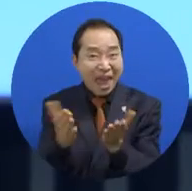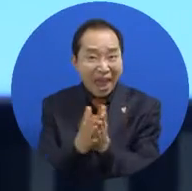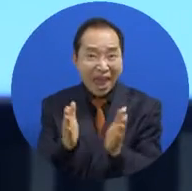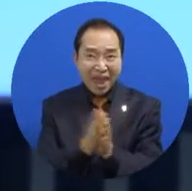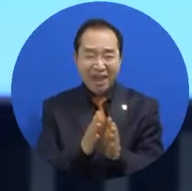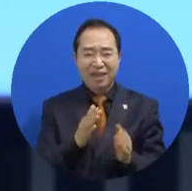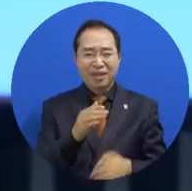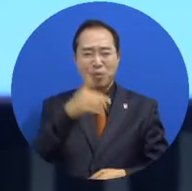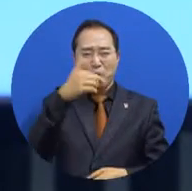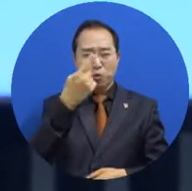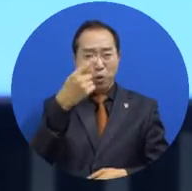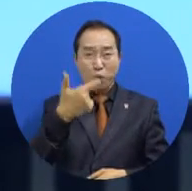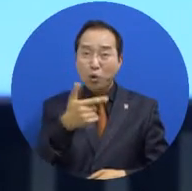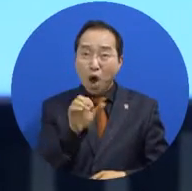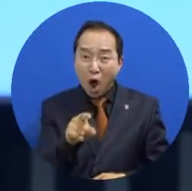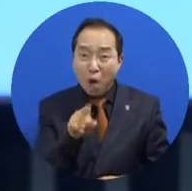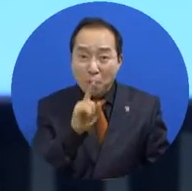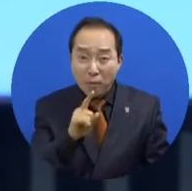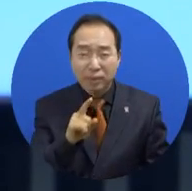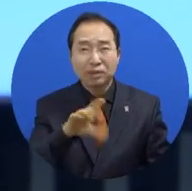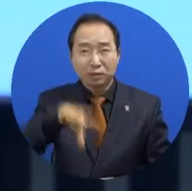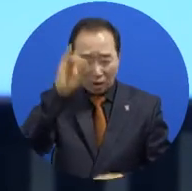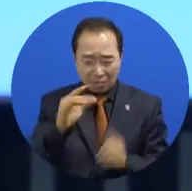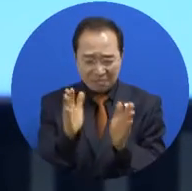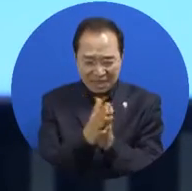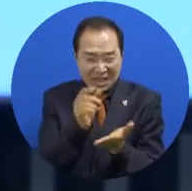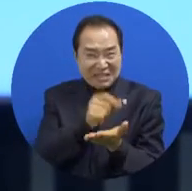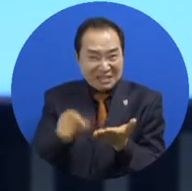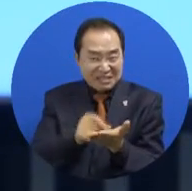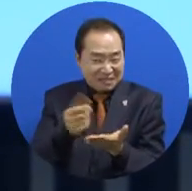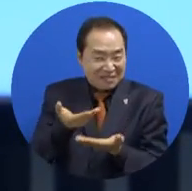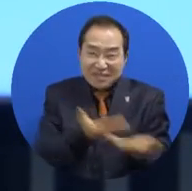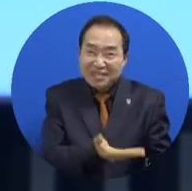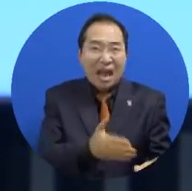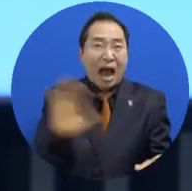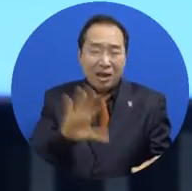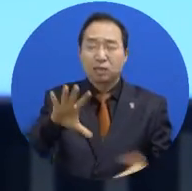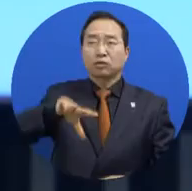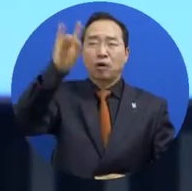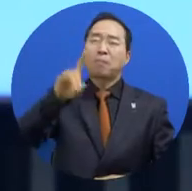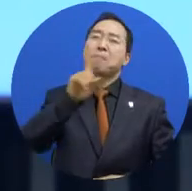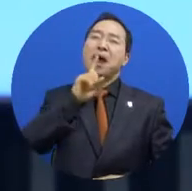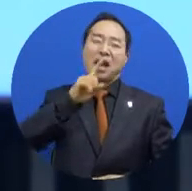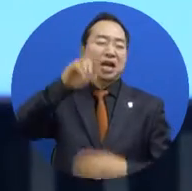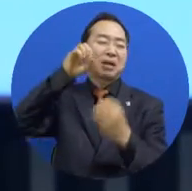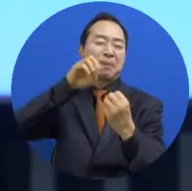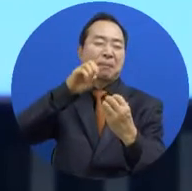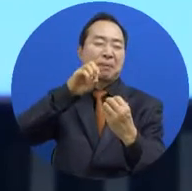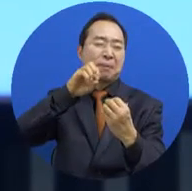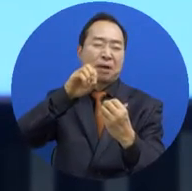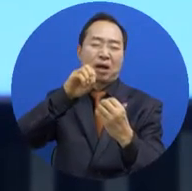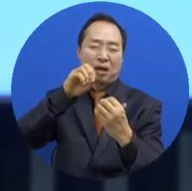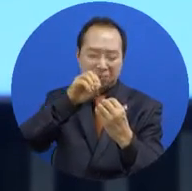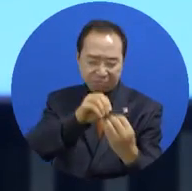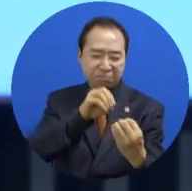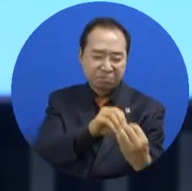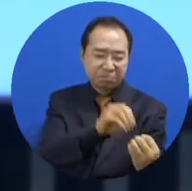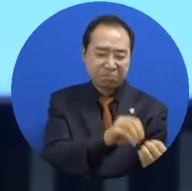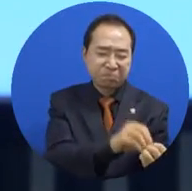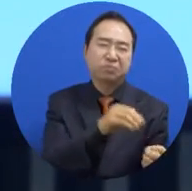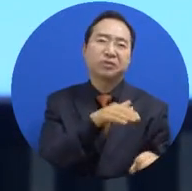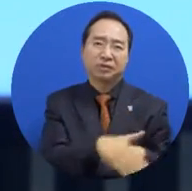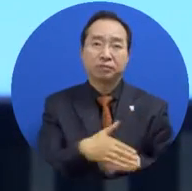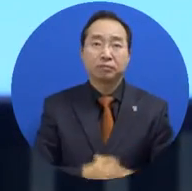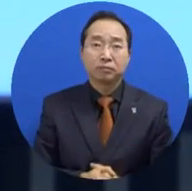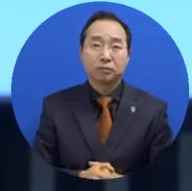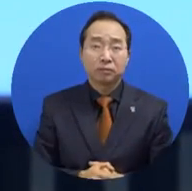불경이든 논어든 다 그 이제 스승이 한 말을 제자들이 듣고 누군가에게 또